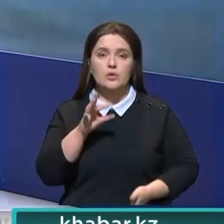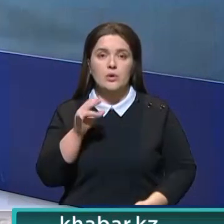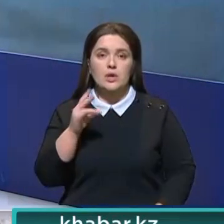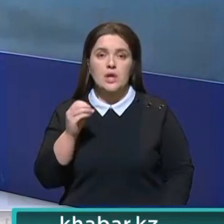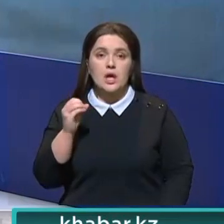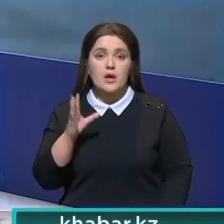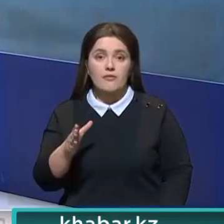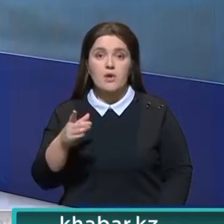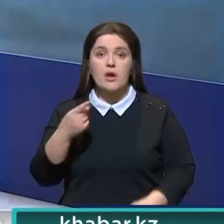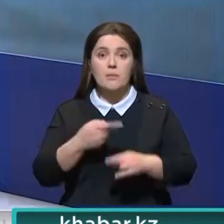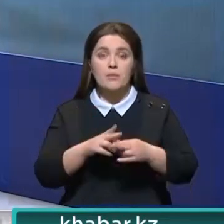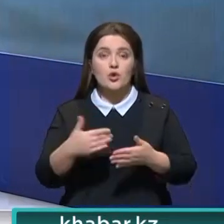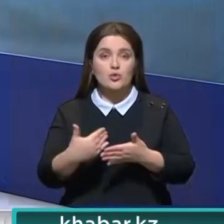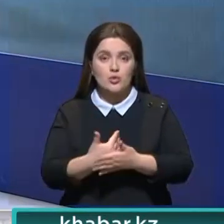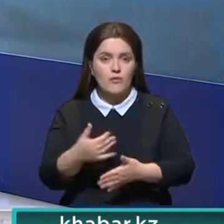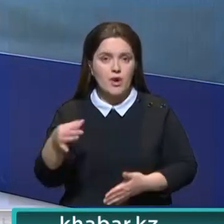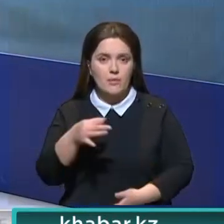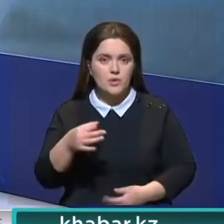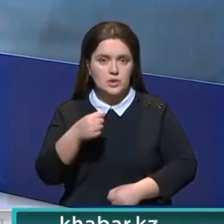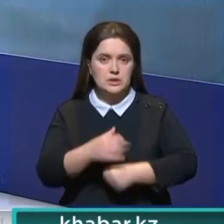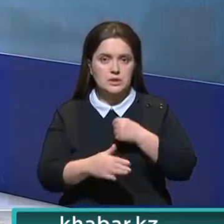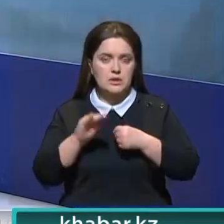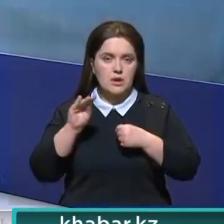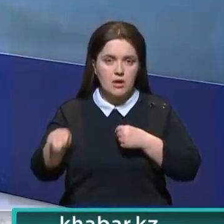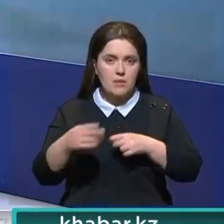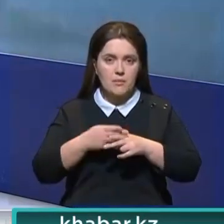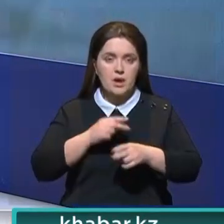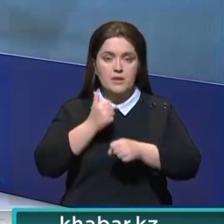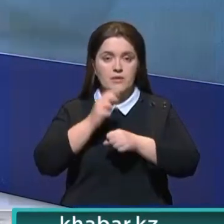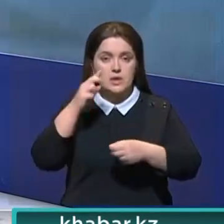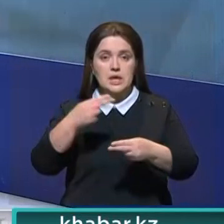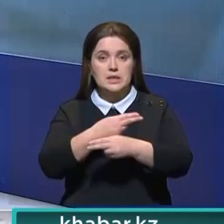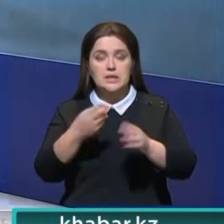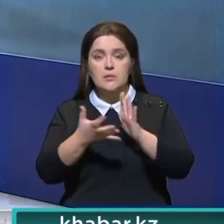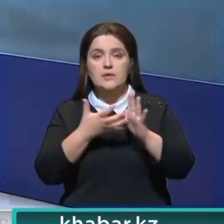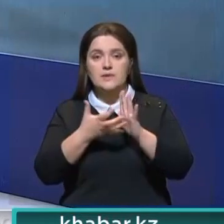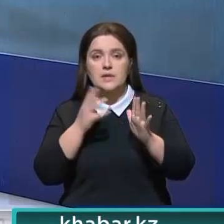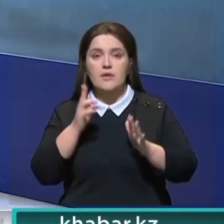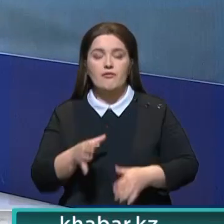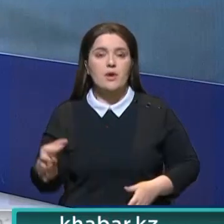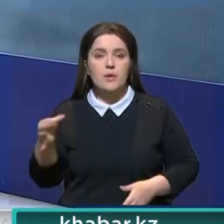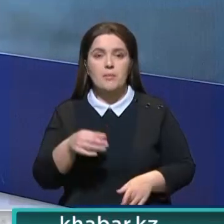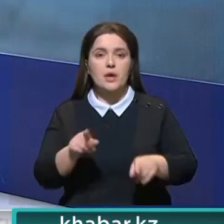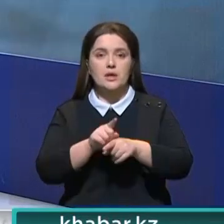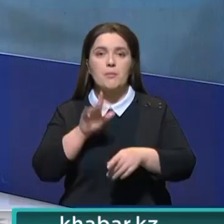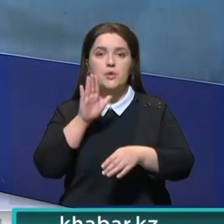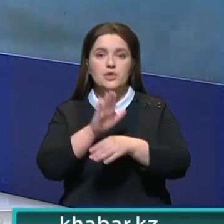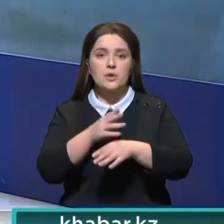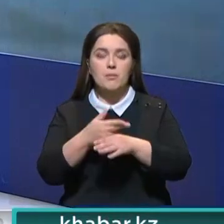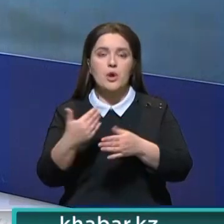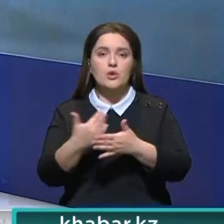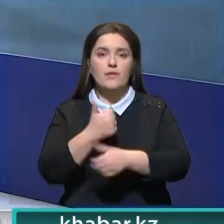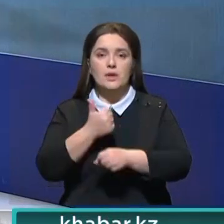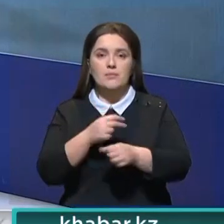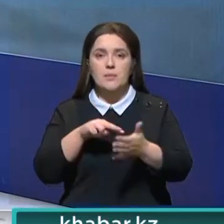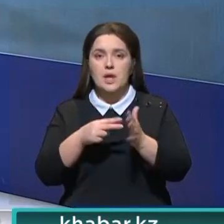городе Конаеве, который, напомним, отныне новый областной центр. Затронул глава государства и тему дефицита жилья в области, а также поручил